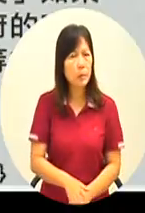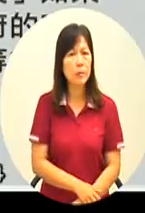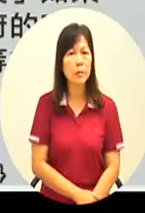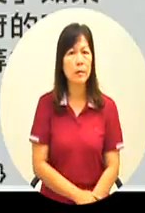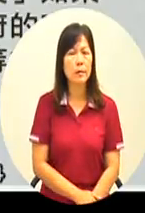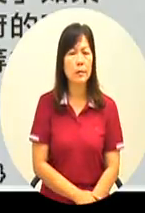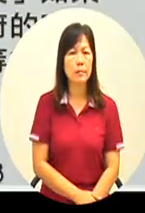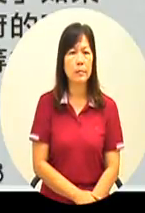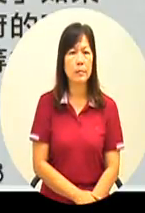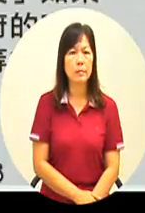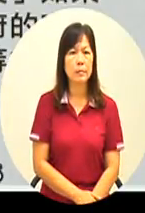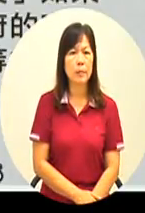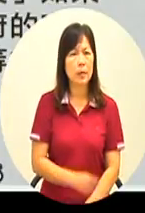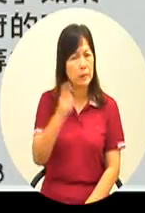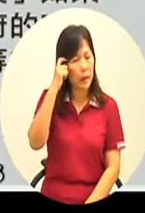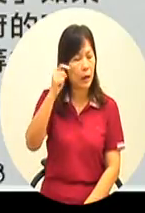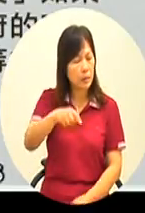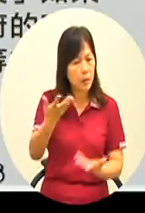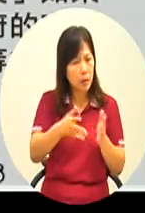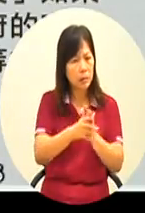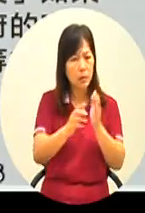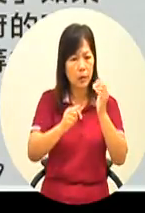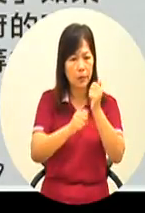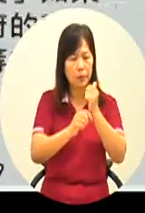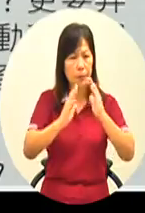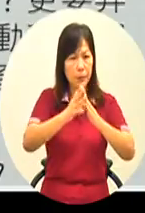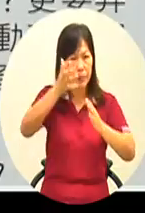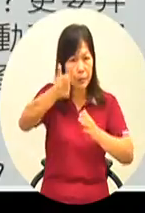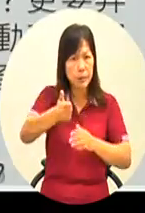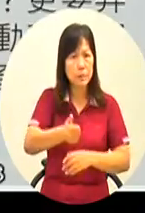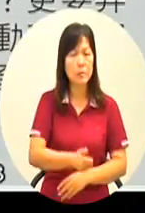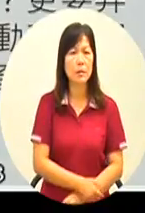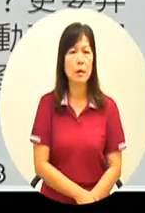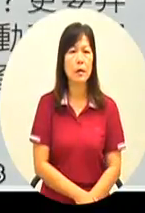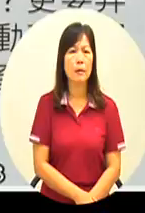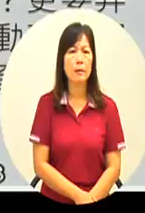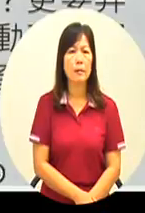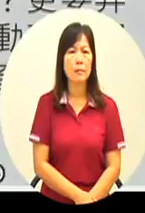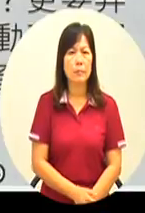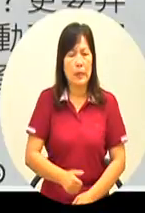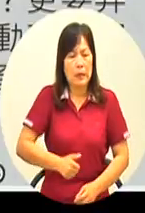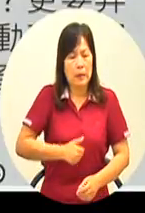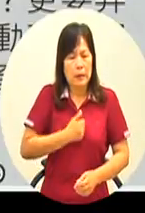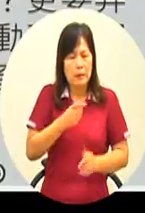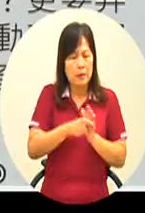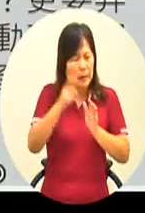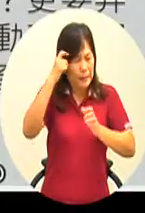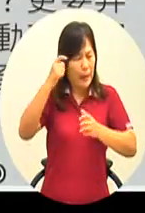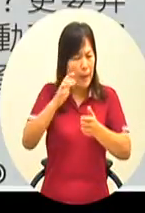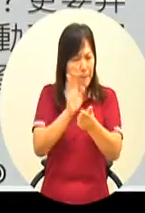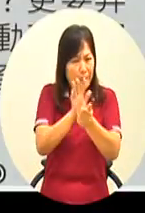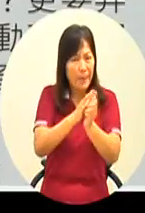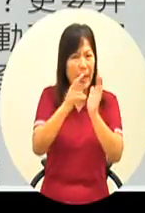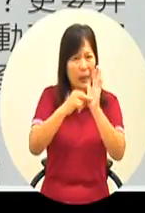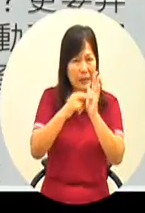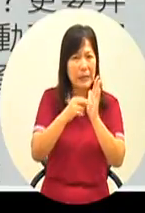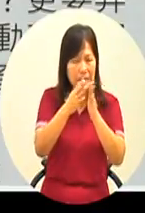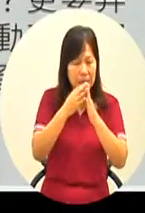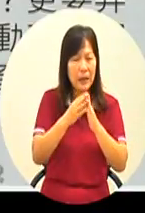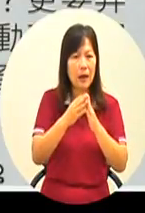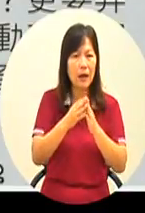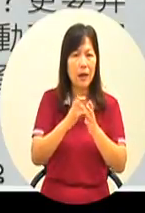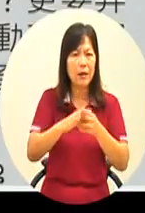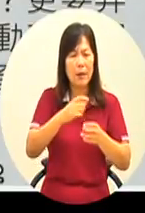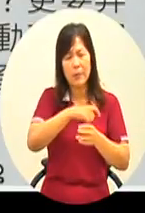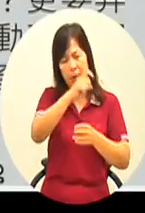来就是要问一下，像这样的副市长，刚刚局长也的确你急着要想要帮副市长做辩白，我们也